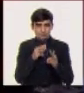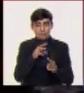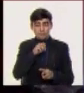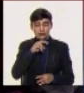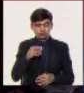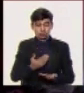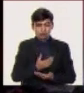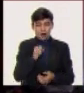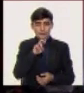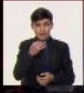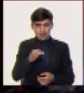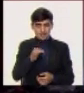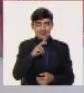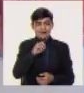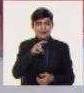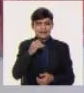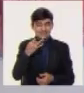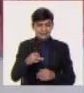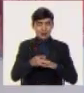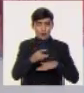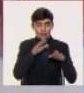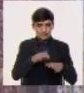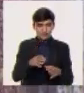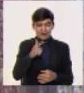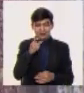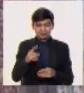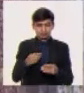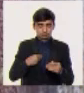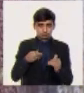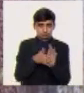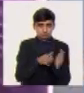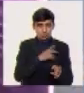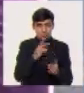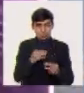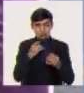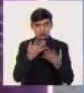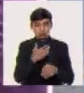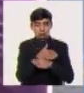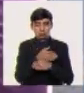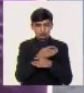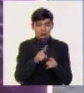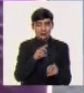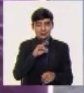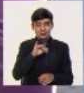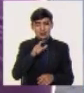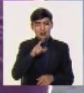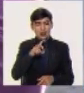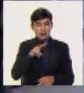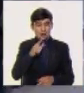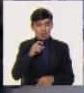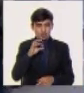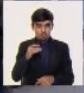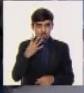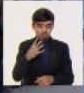обоих елецкого района не решаются но многие потратились на газовые котлы которые теперь простаивают дельфов да давай его мать четверых детей